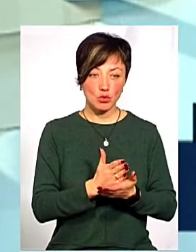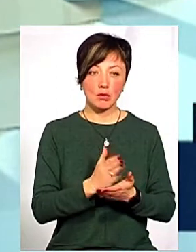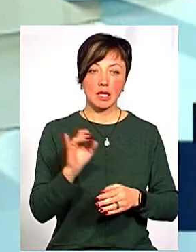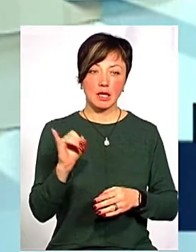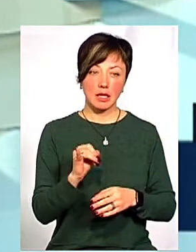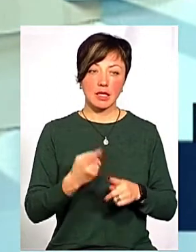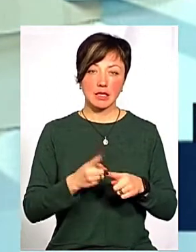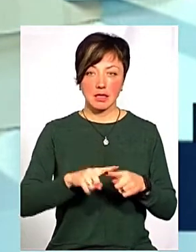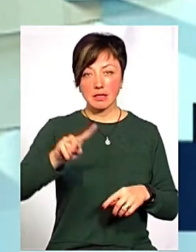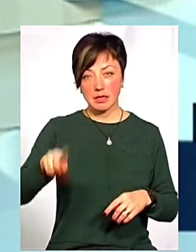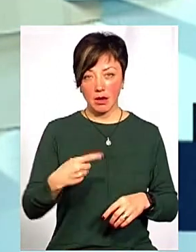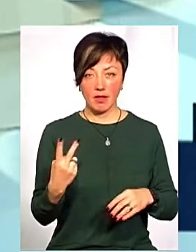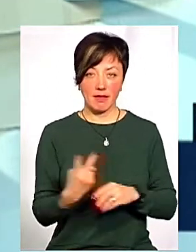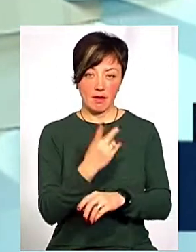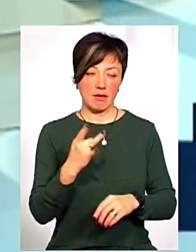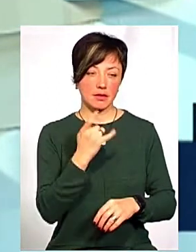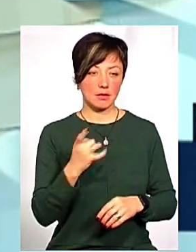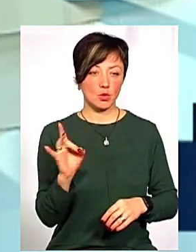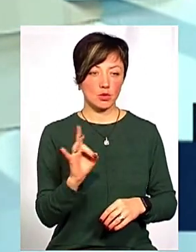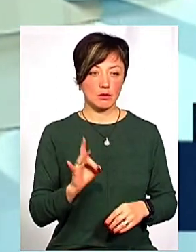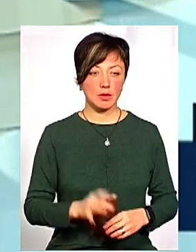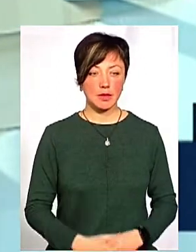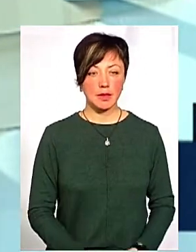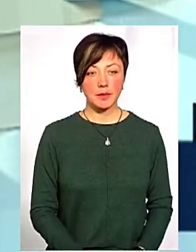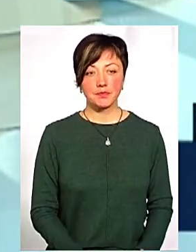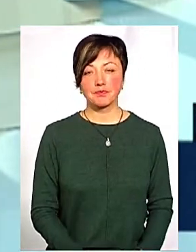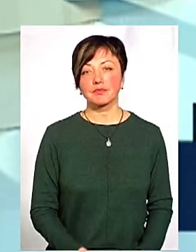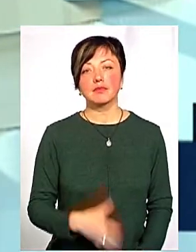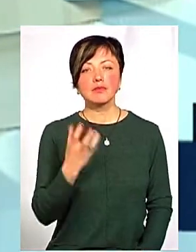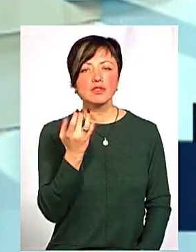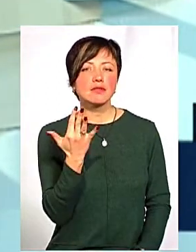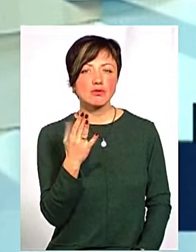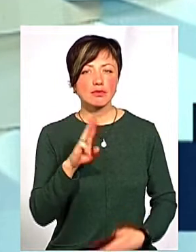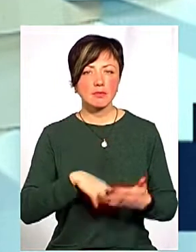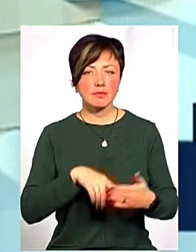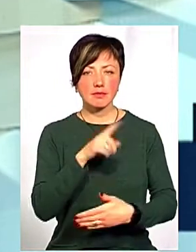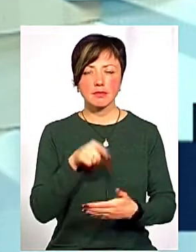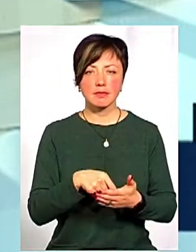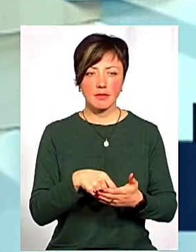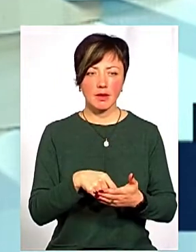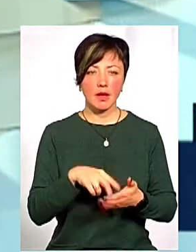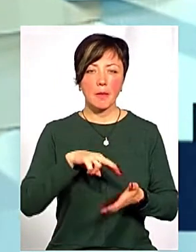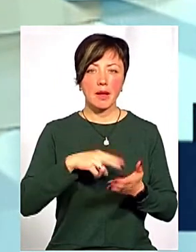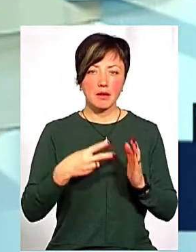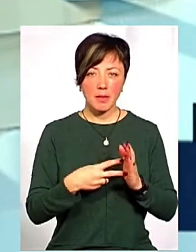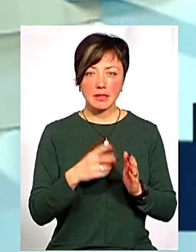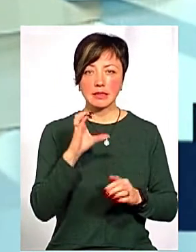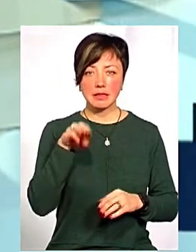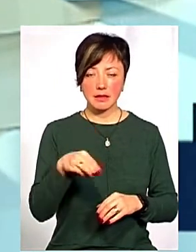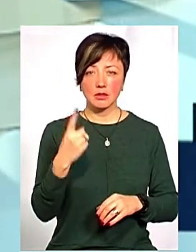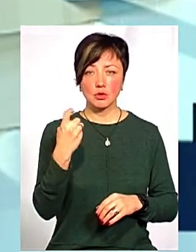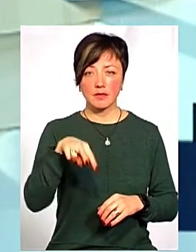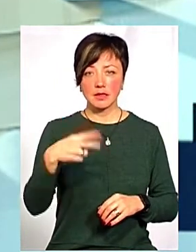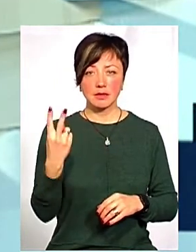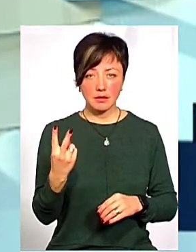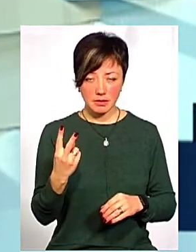служба дана стягує у двократному розмірі. Нагадайте, будь ласка, ще розмір штрафу. Розмір штрафу передбачений згідно статті 122